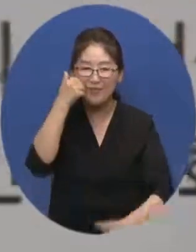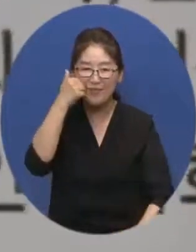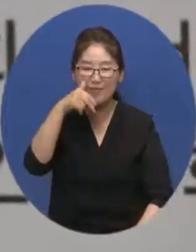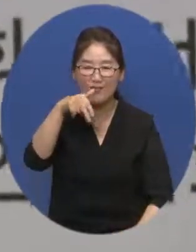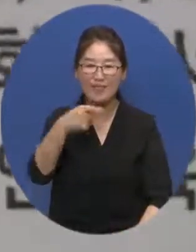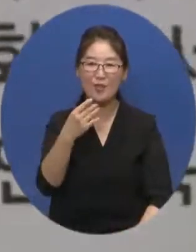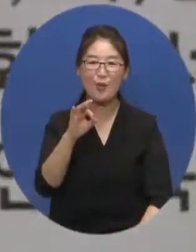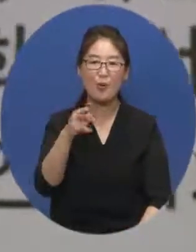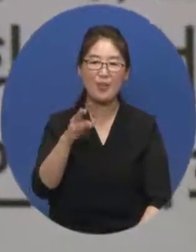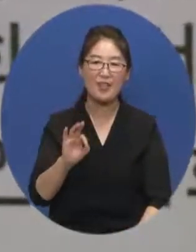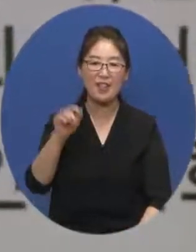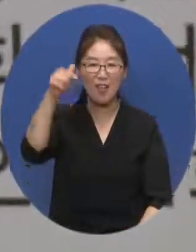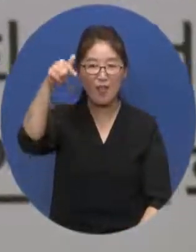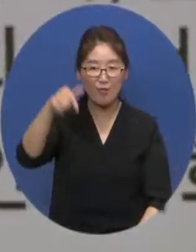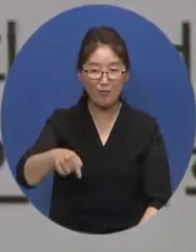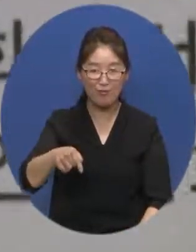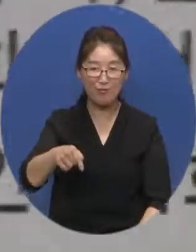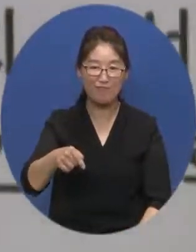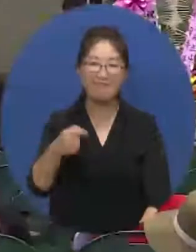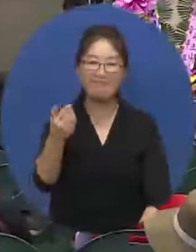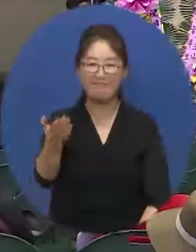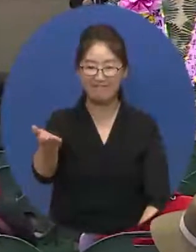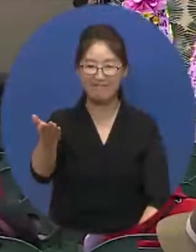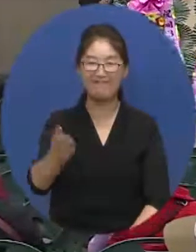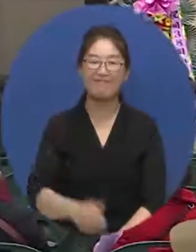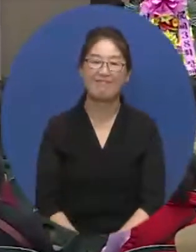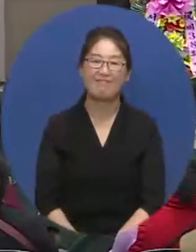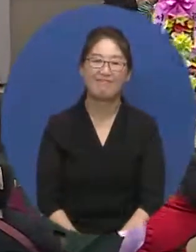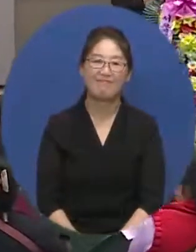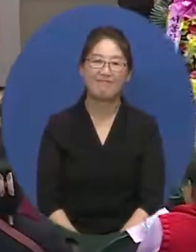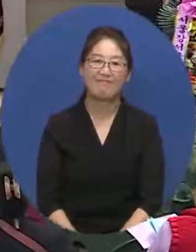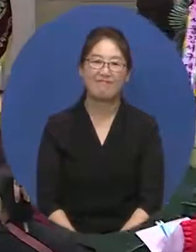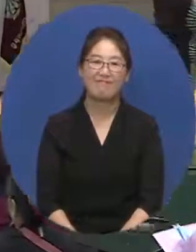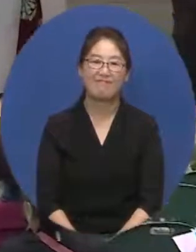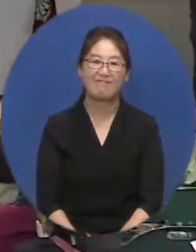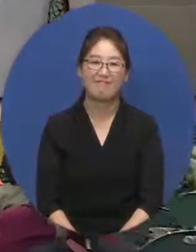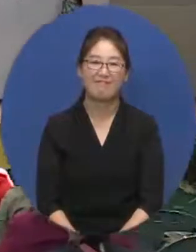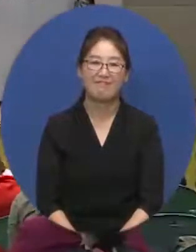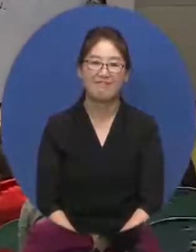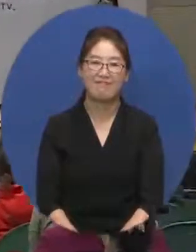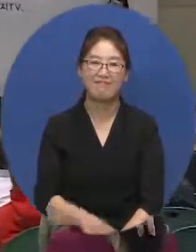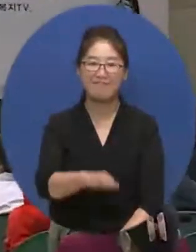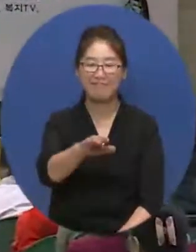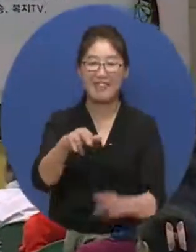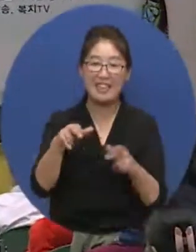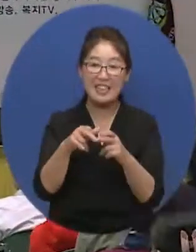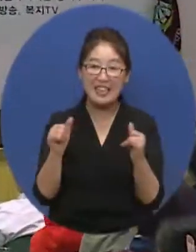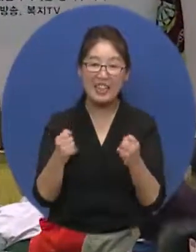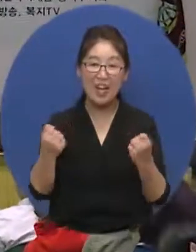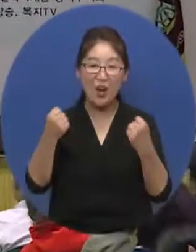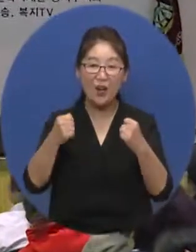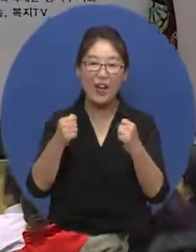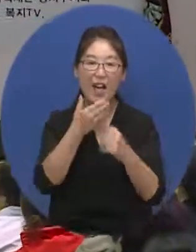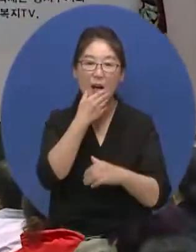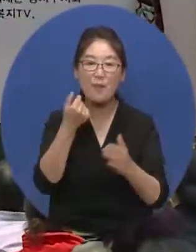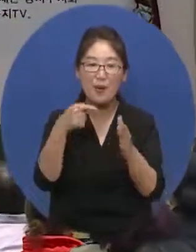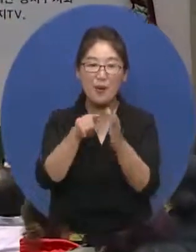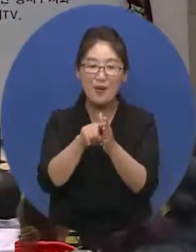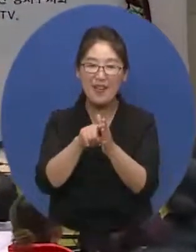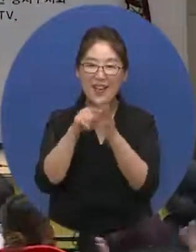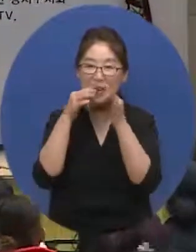소개합니다. 큰 박수 주세요. 조영구! 자, 우리 모두 장애인의 건강과 행복을 위해 소리 질러!